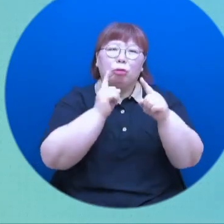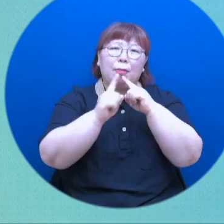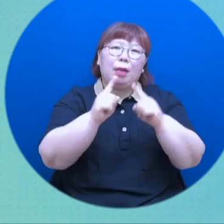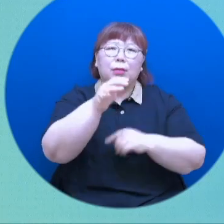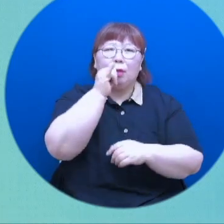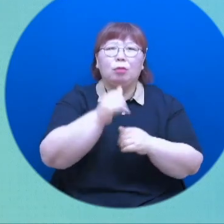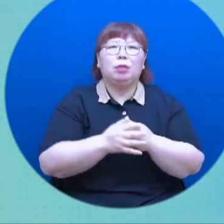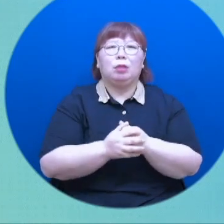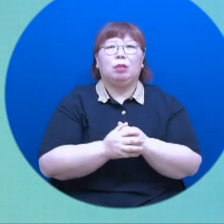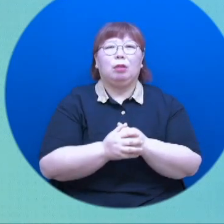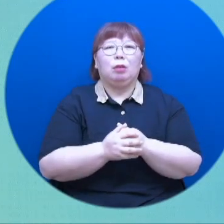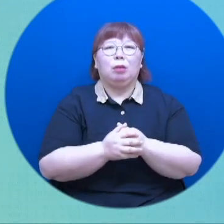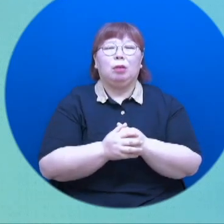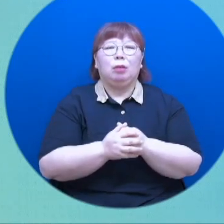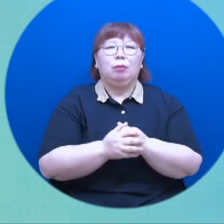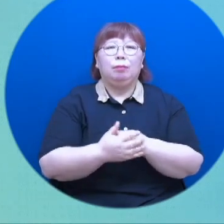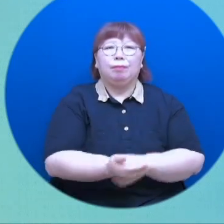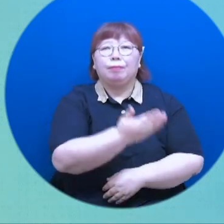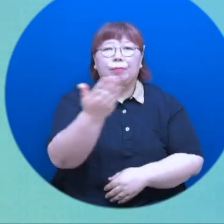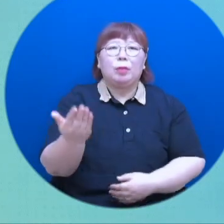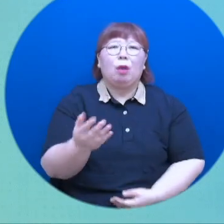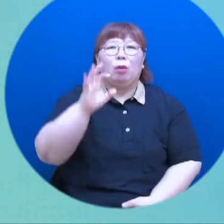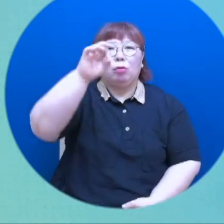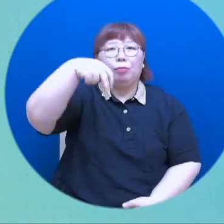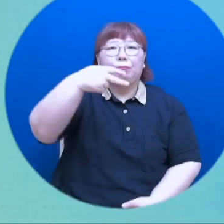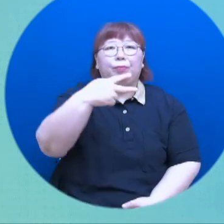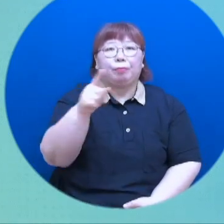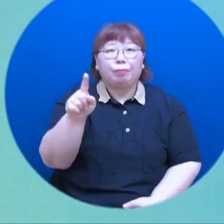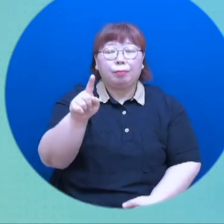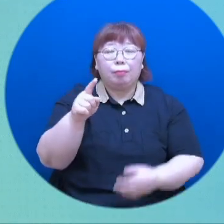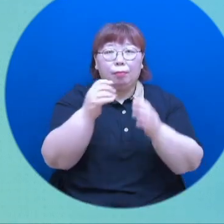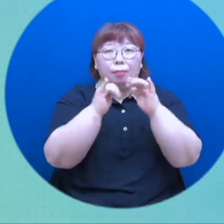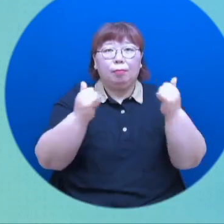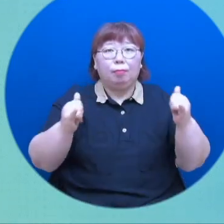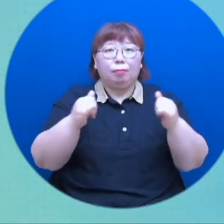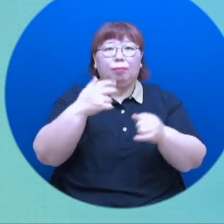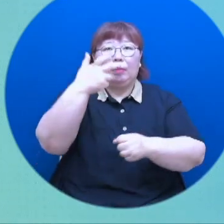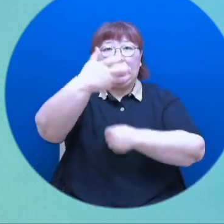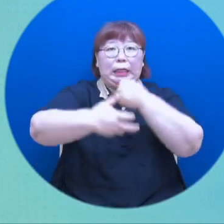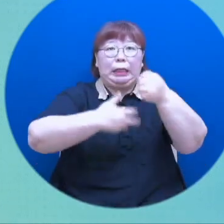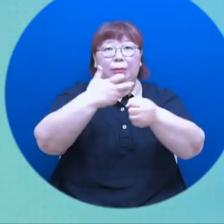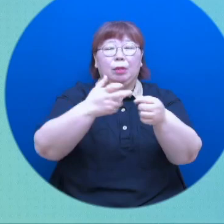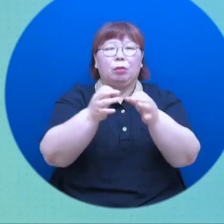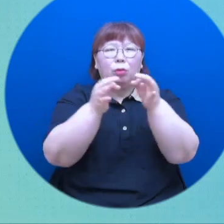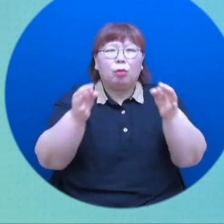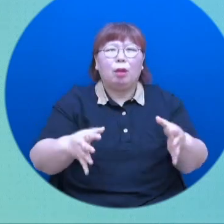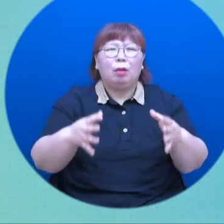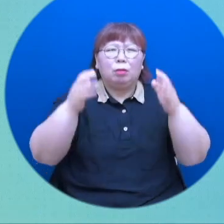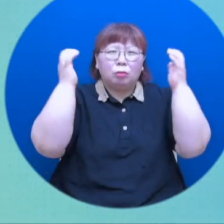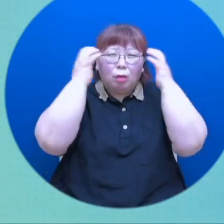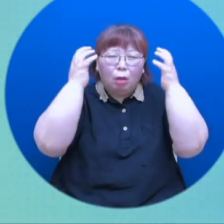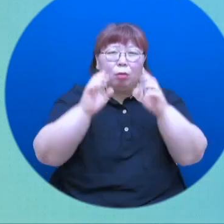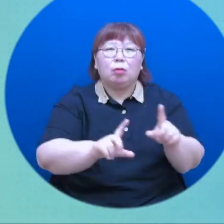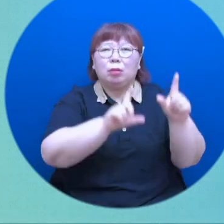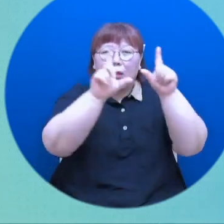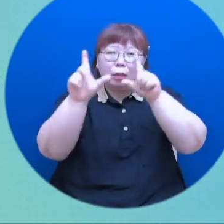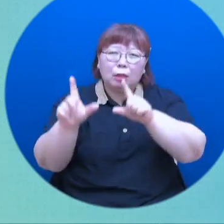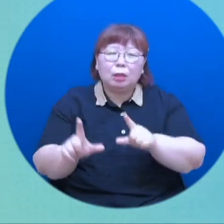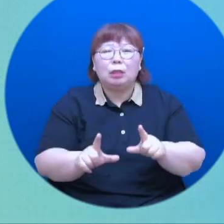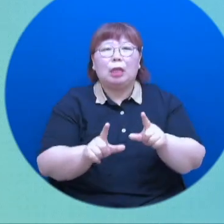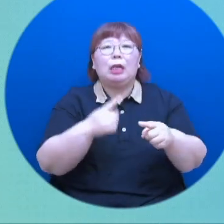있잖아요. 여러분, 유다인들이 70년 동안 고통하고 괴롭게 살던 그들이 돌아오게 하는